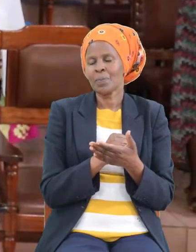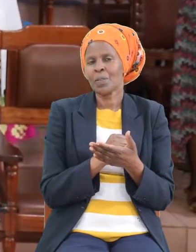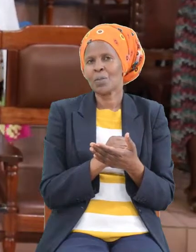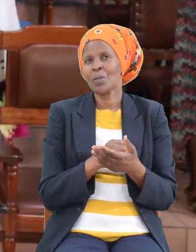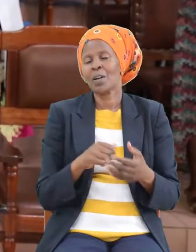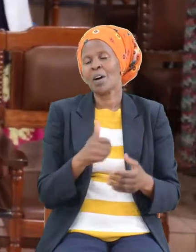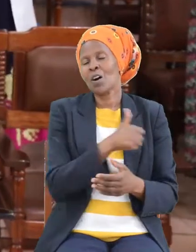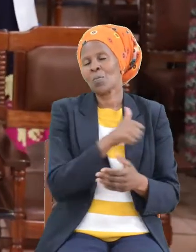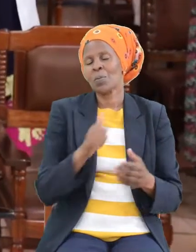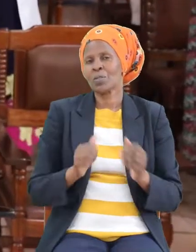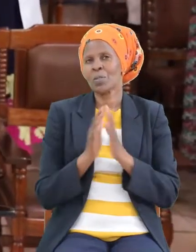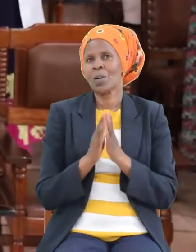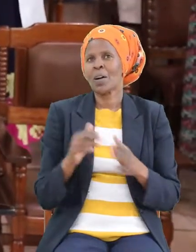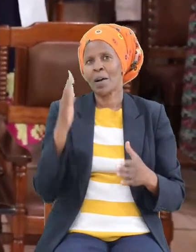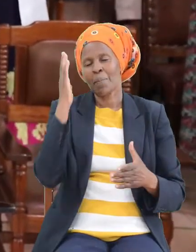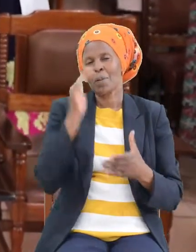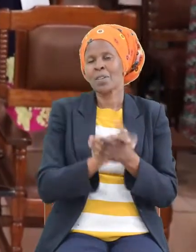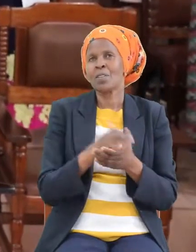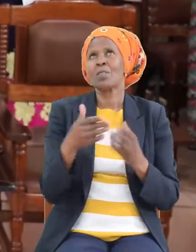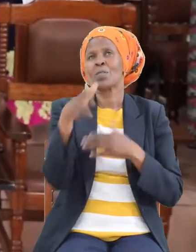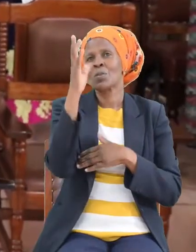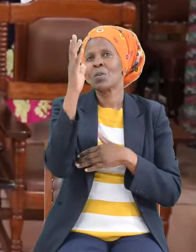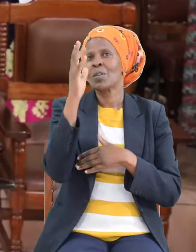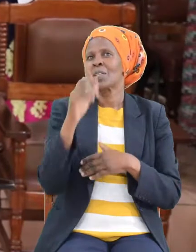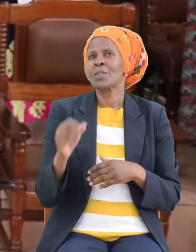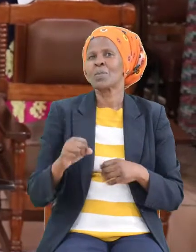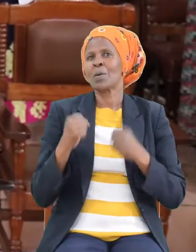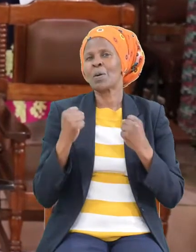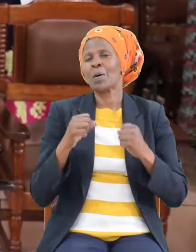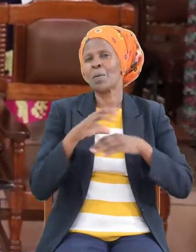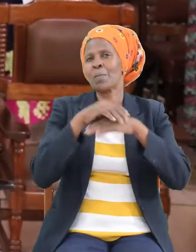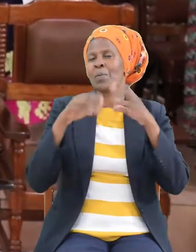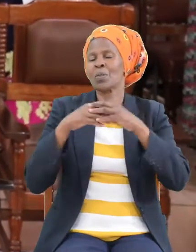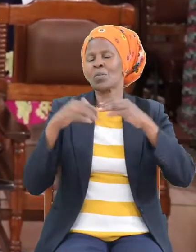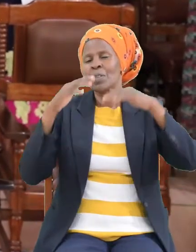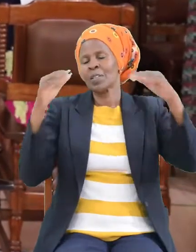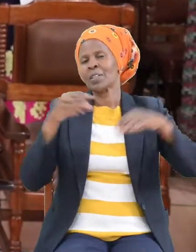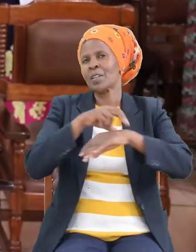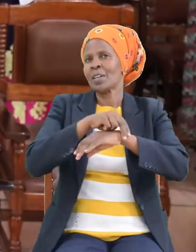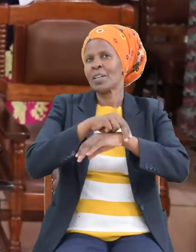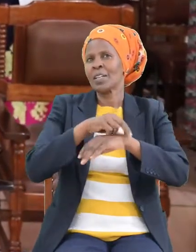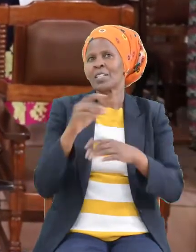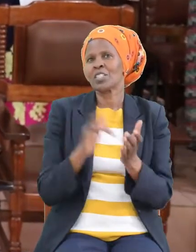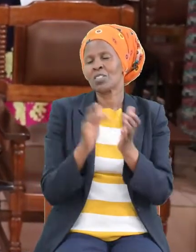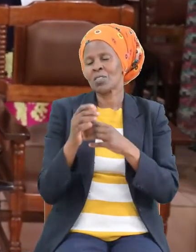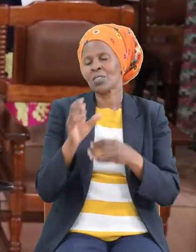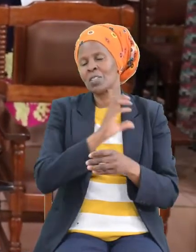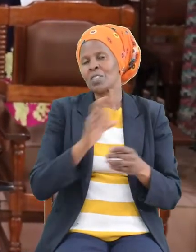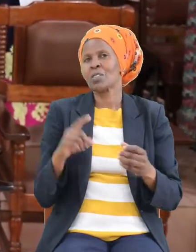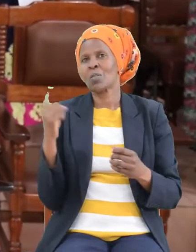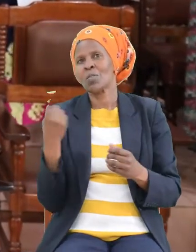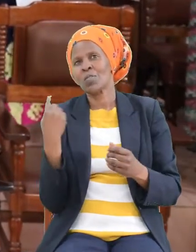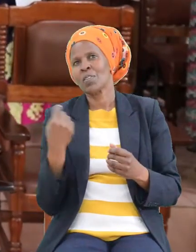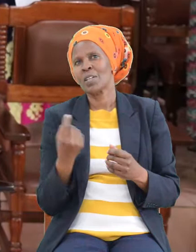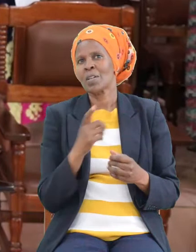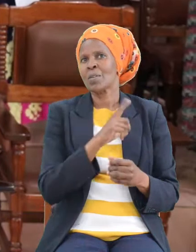imani yetu na muamini Mungu Baba mwenyezi, muumba wa mbingu na nchi, na Yesu Kristo mwana wake wa